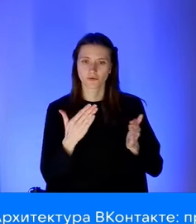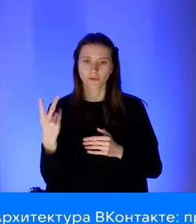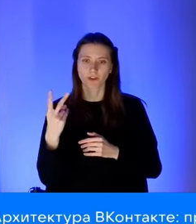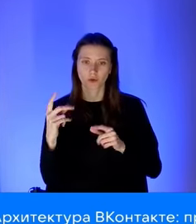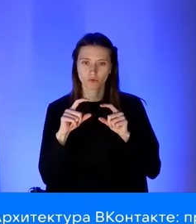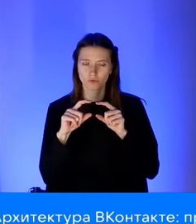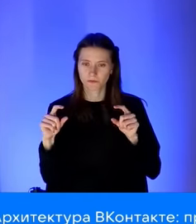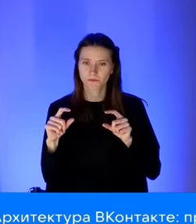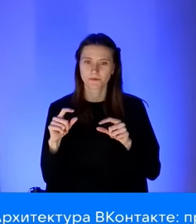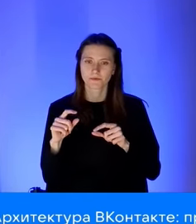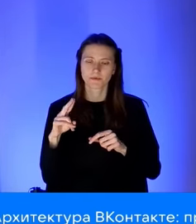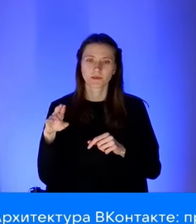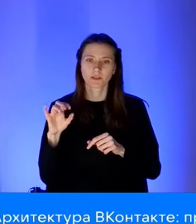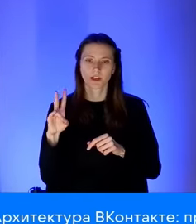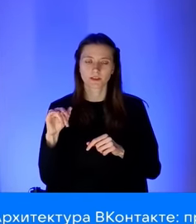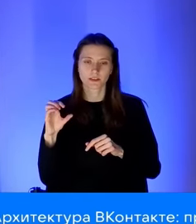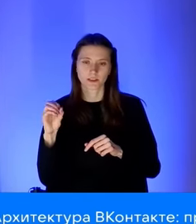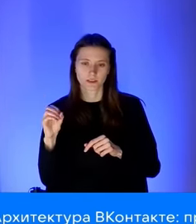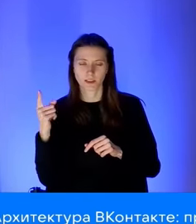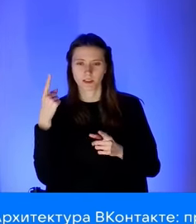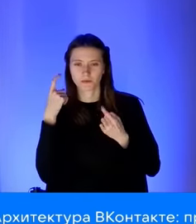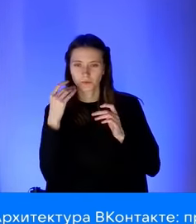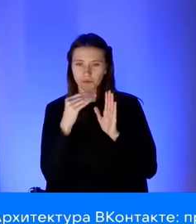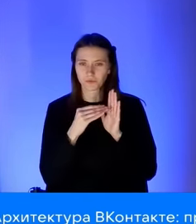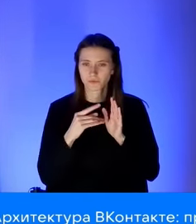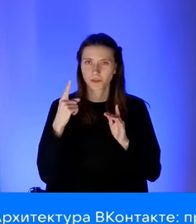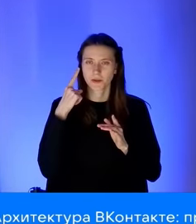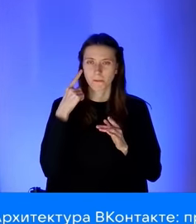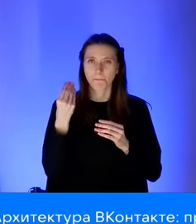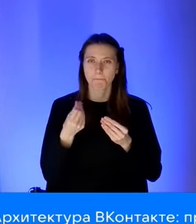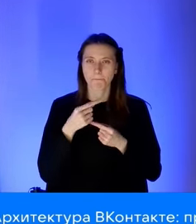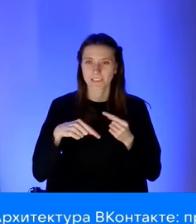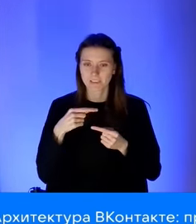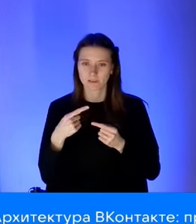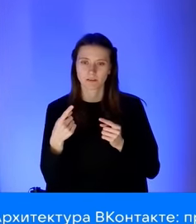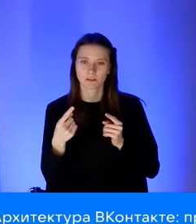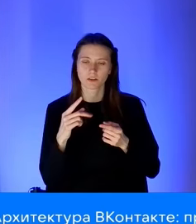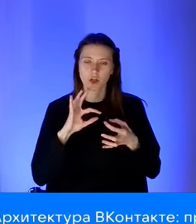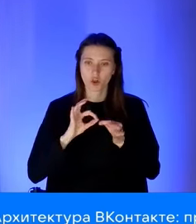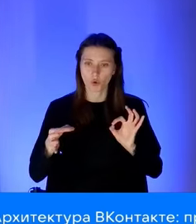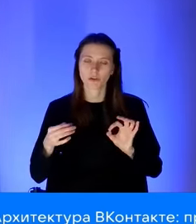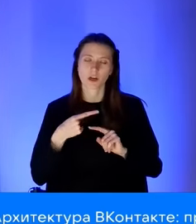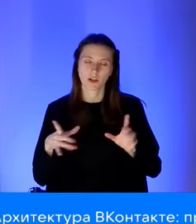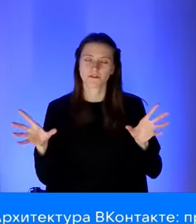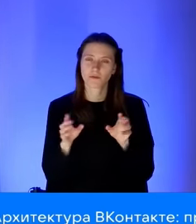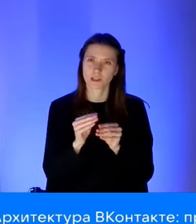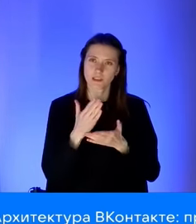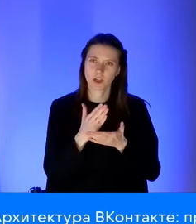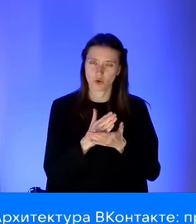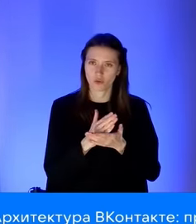дальше данные бизнес логика Они находятся в месте мы знаем природу данных поэтому можем эффективно её хранить